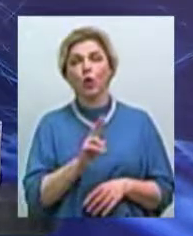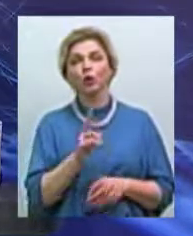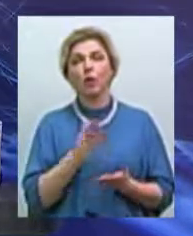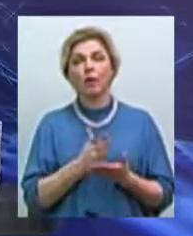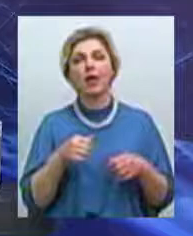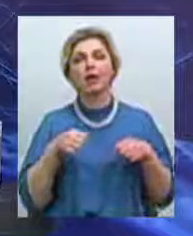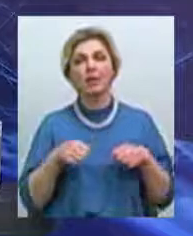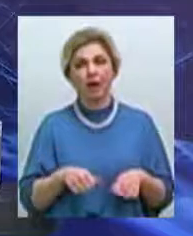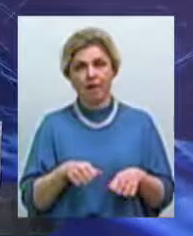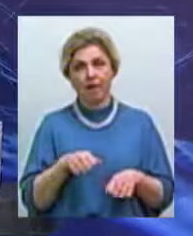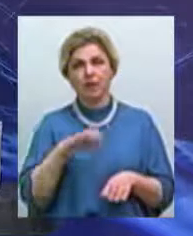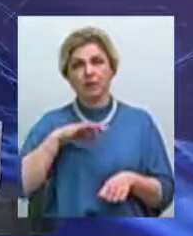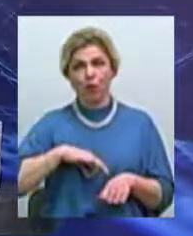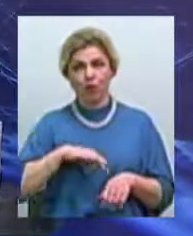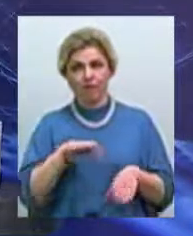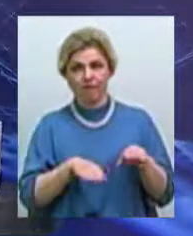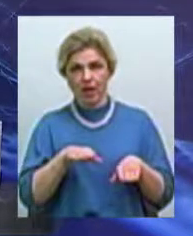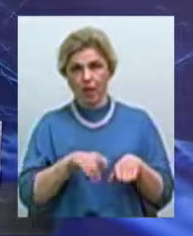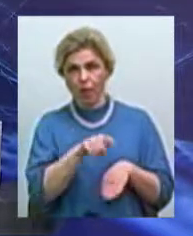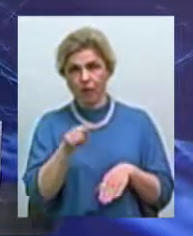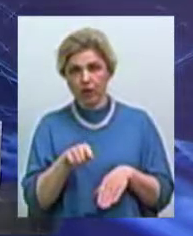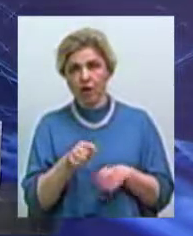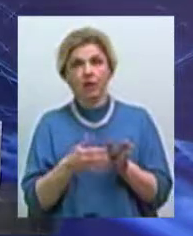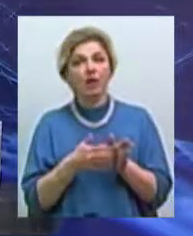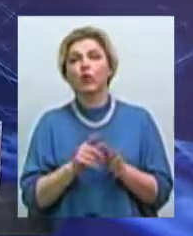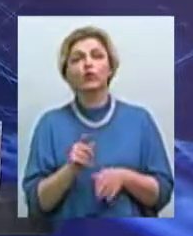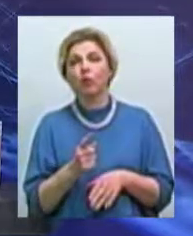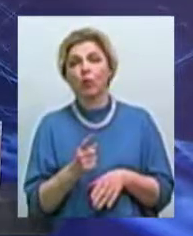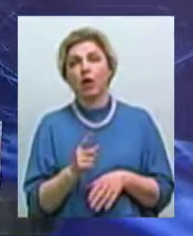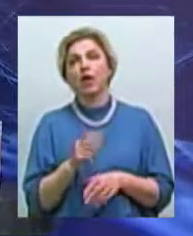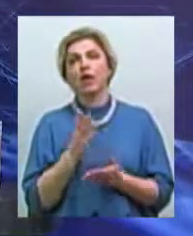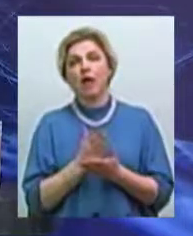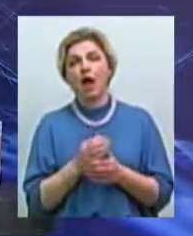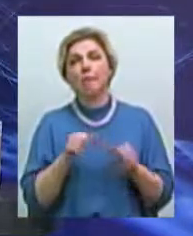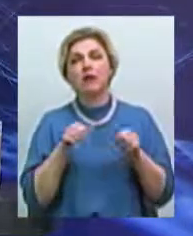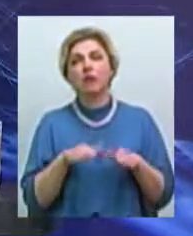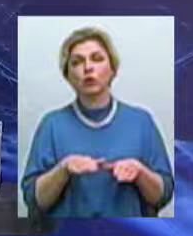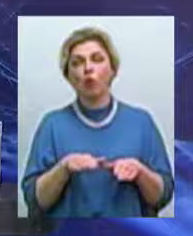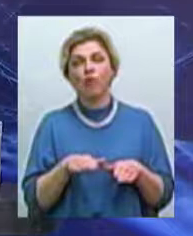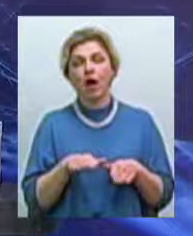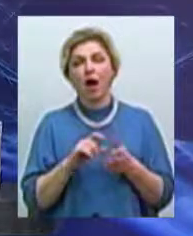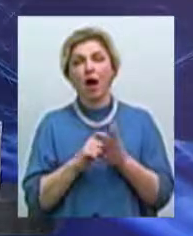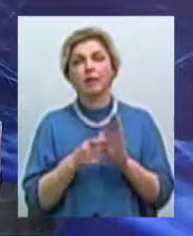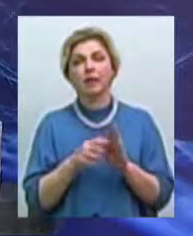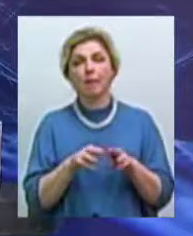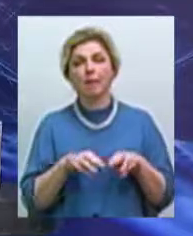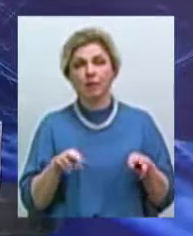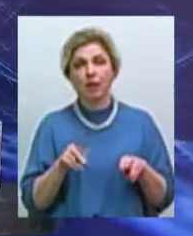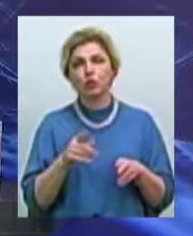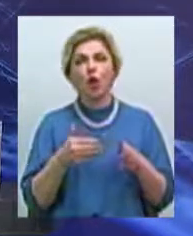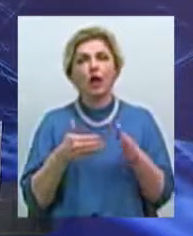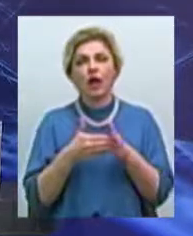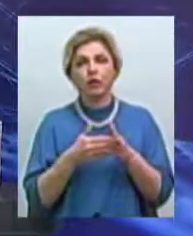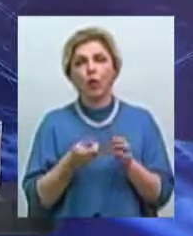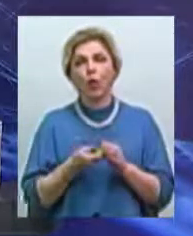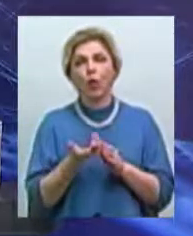ваговий контроль. Людський ресурс. Не вистачає чому? Тому що є постанова Кабміну, яка ограничує